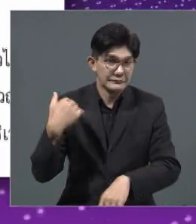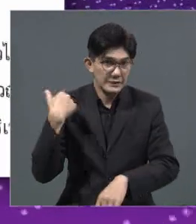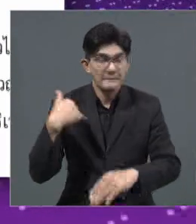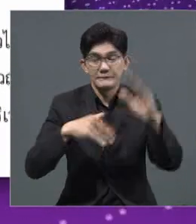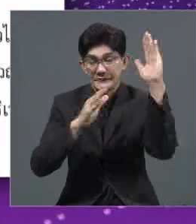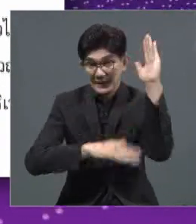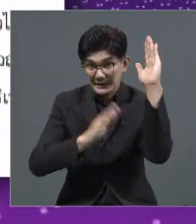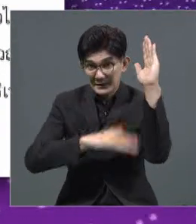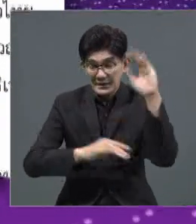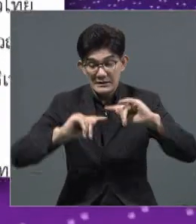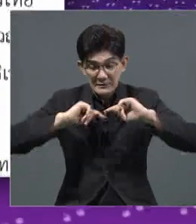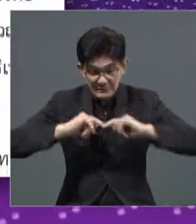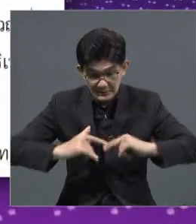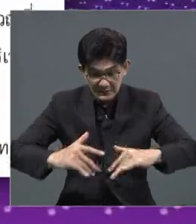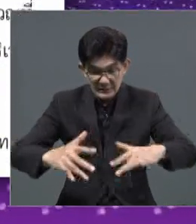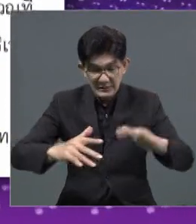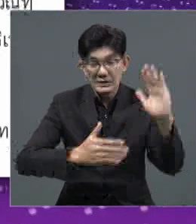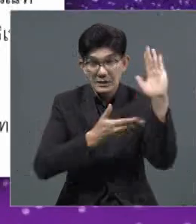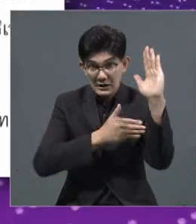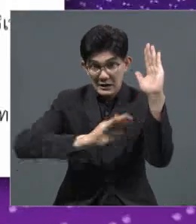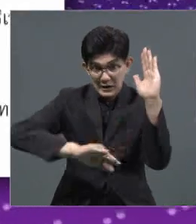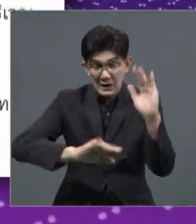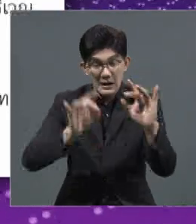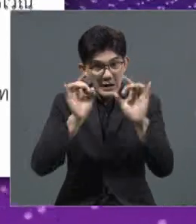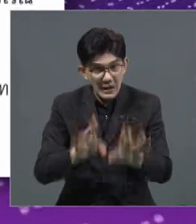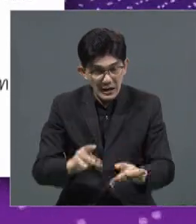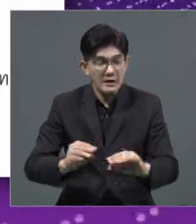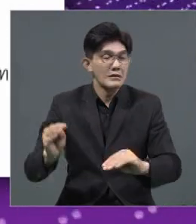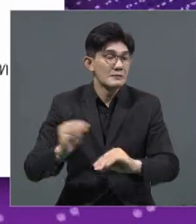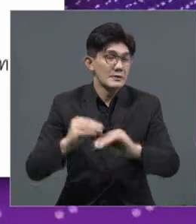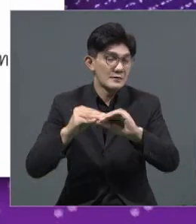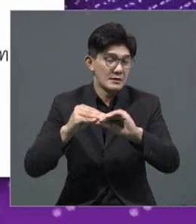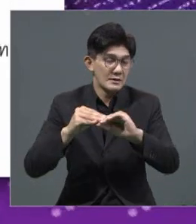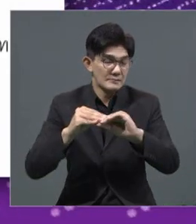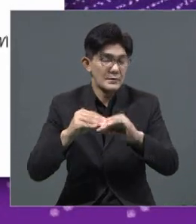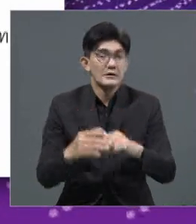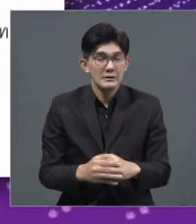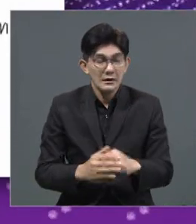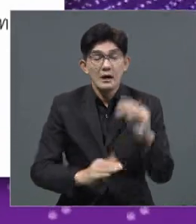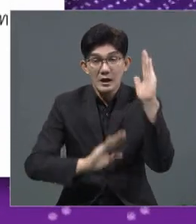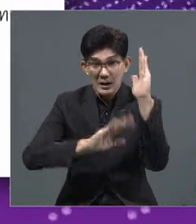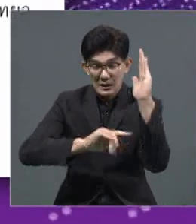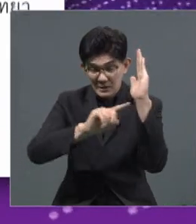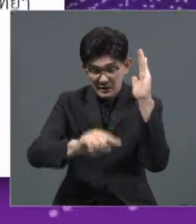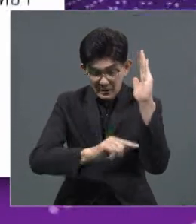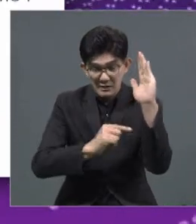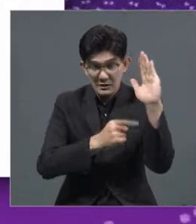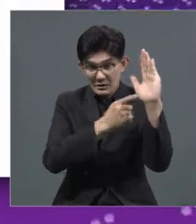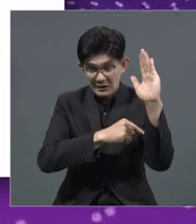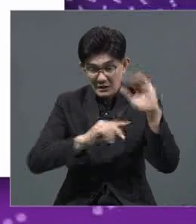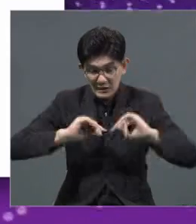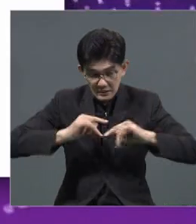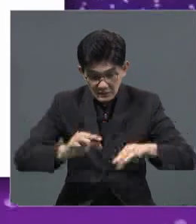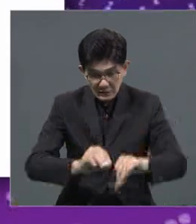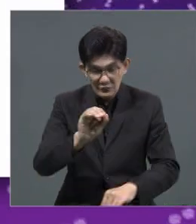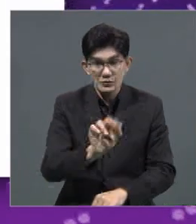ภาคใต้เองคลื่นลงบริเวณทะเลอันดำมันอ่าวไทยก็มีกำลังค่อนข้างแรงฮะส่าอ่าวไทยตอนบนอดามันตอนบนมีคลื่นสูง